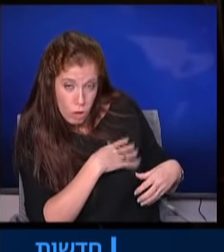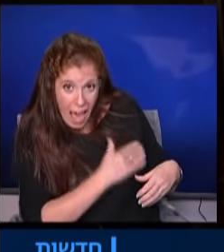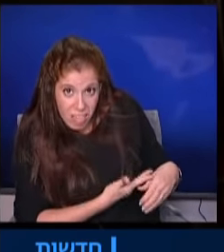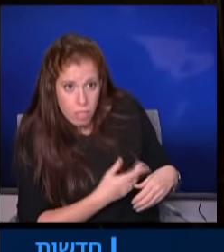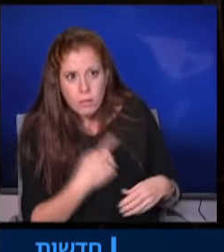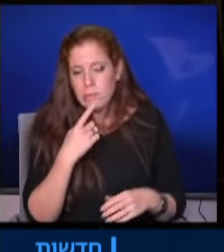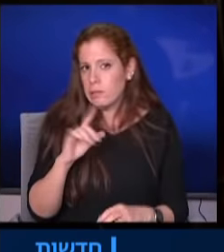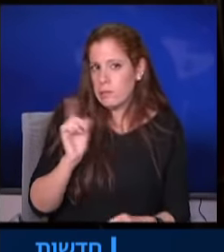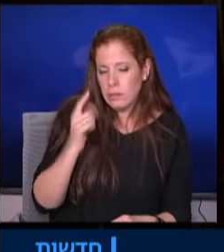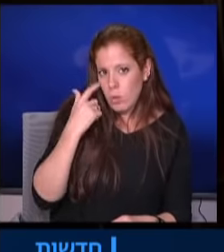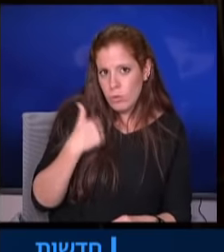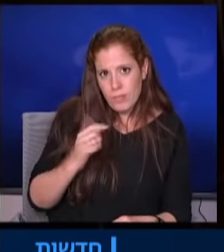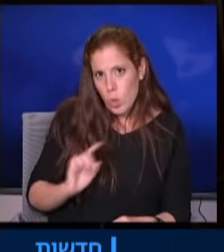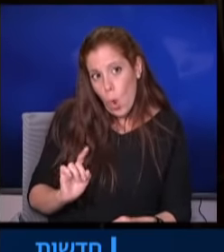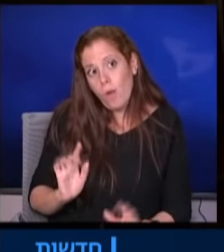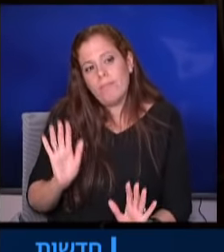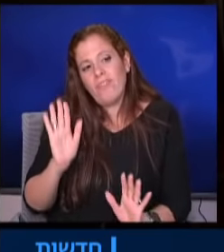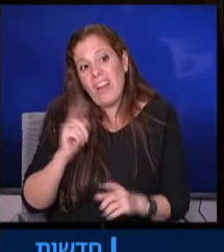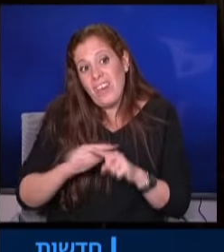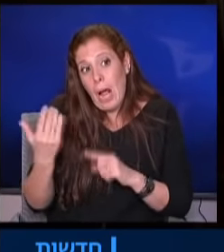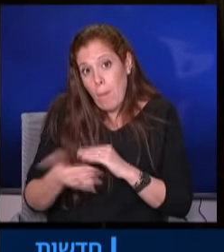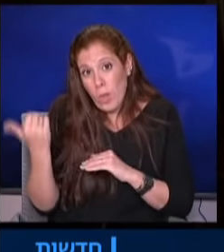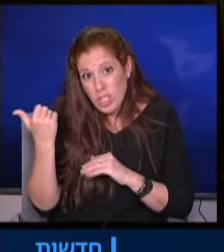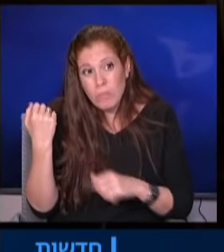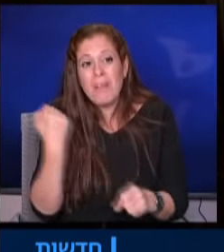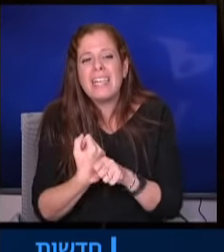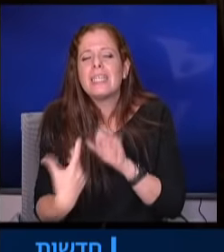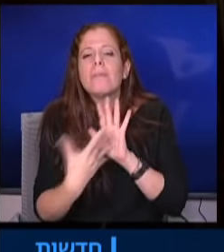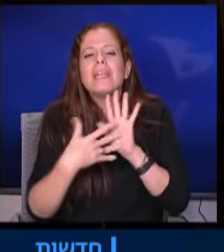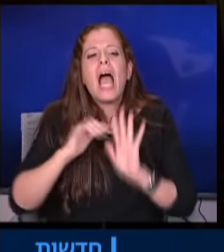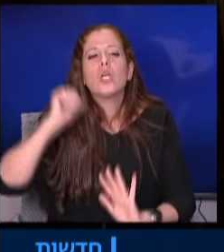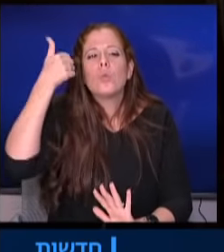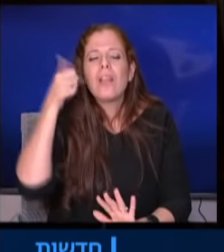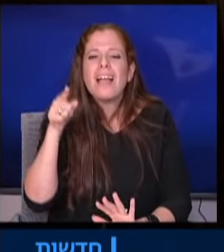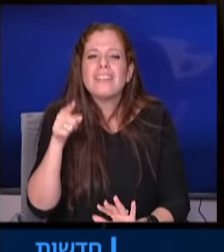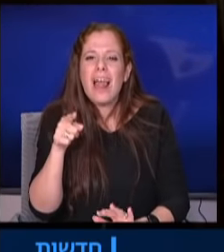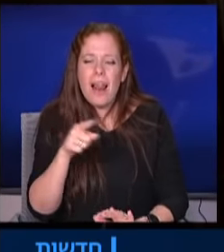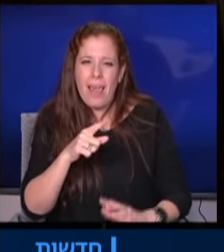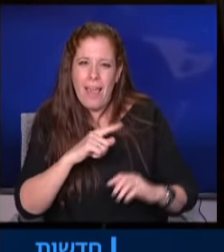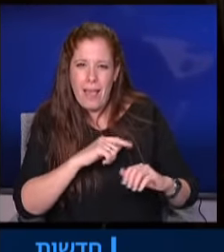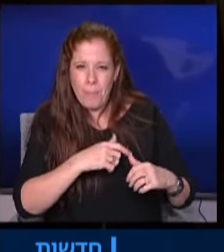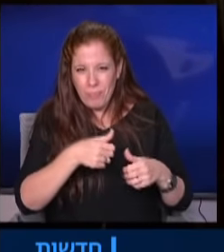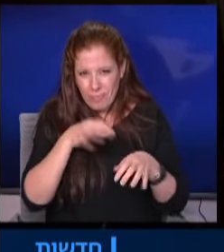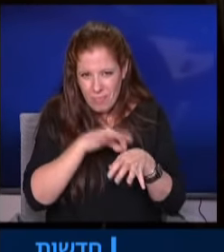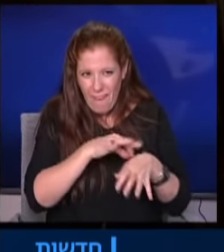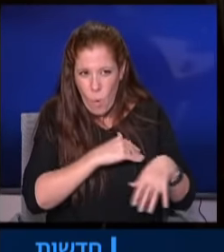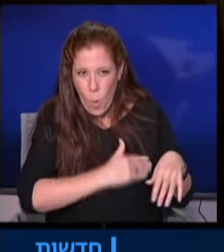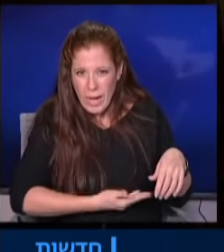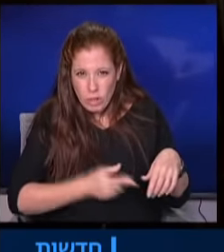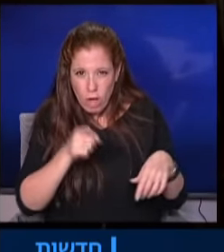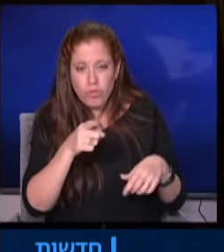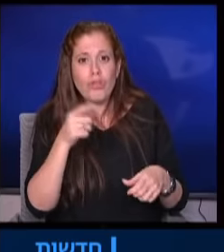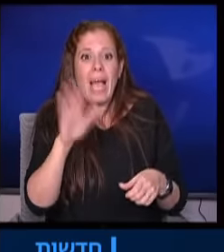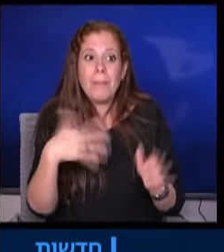לא שאני יודעת. ודרך אגב, לפני כמה חודשים עשיתי בדיקה לראשונה אצל כירורגית שד, שביצע גם את הבדיקה עצמה בצורה